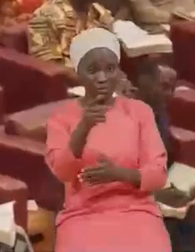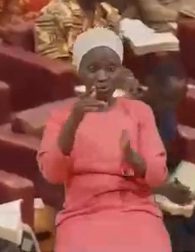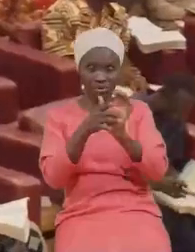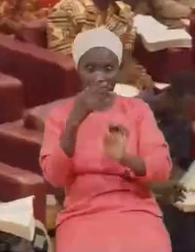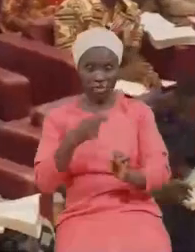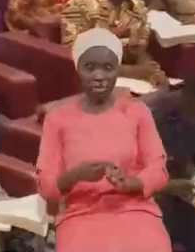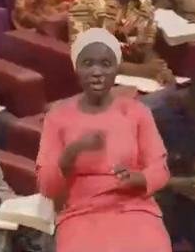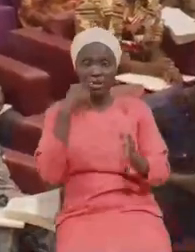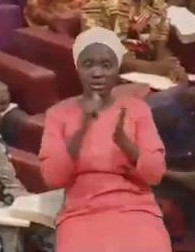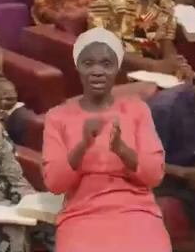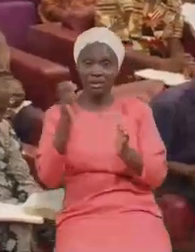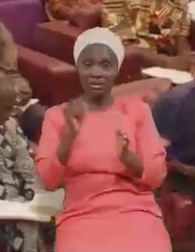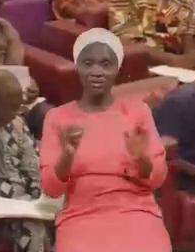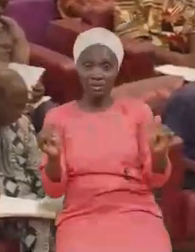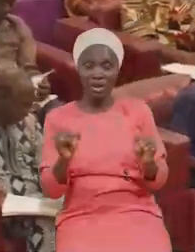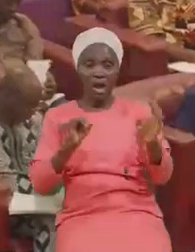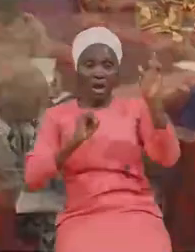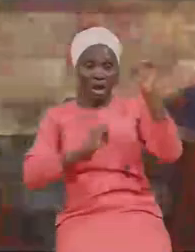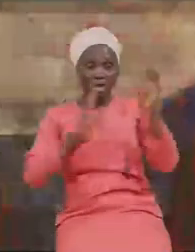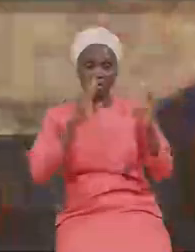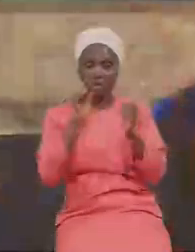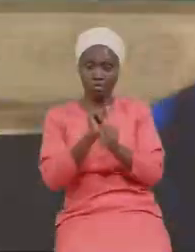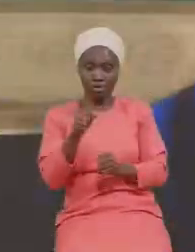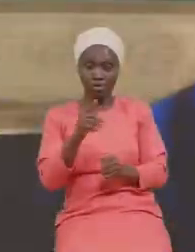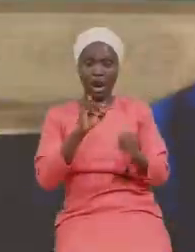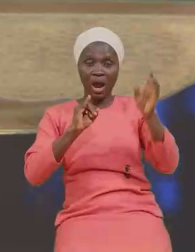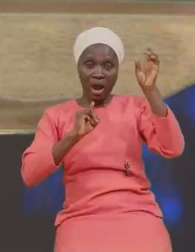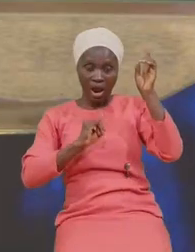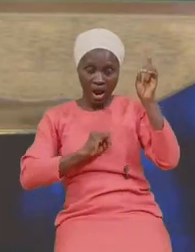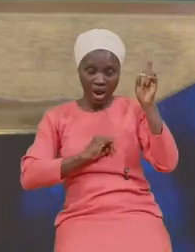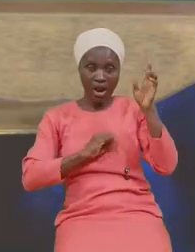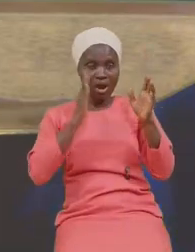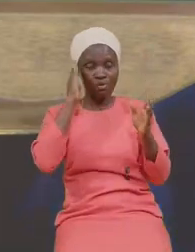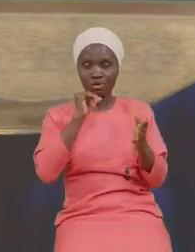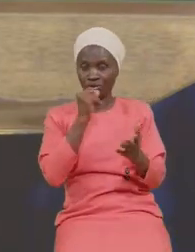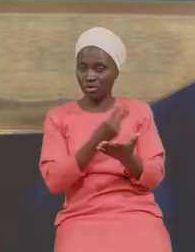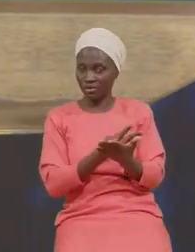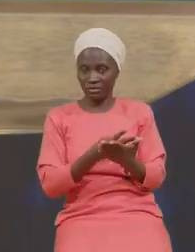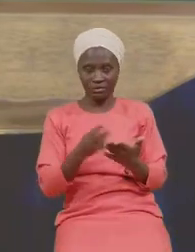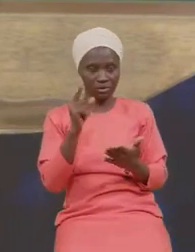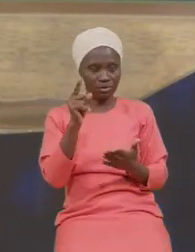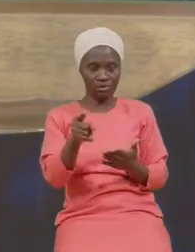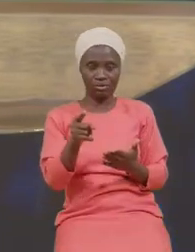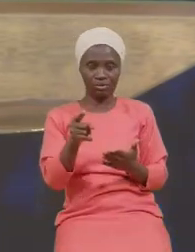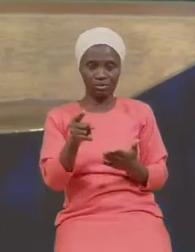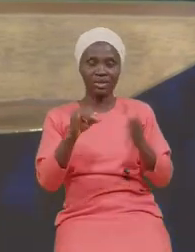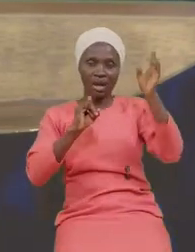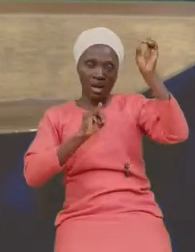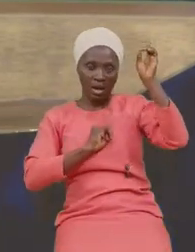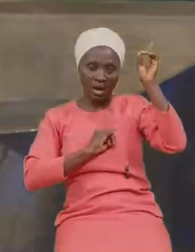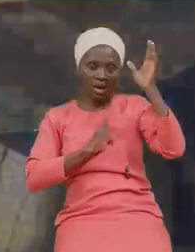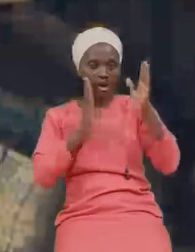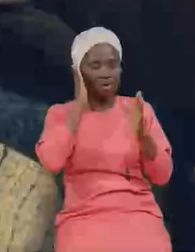toi je serai avec toi comme j'ai été avec Moïse je ne te délaisserai point je